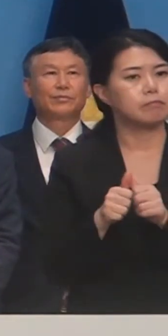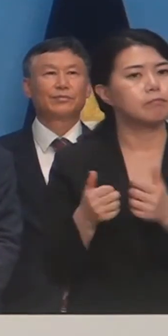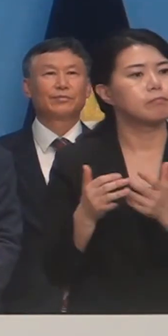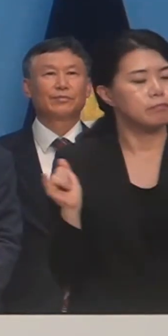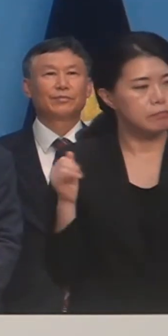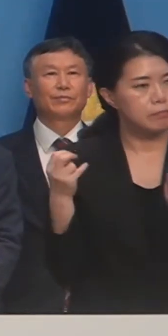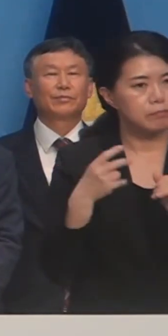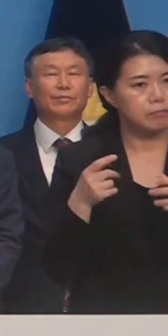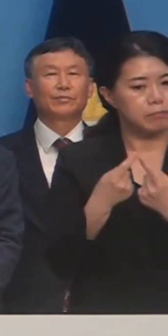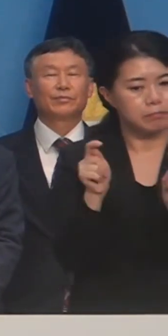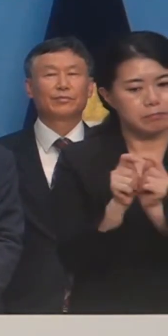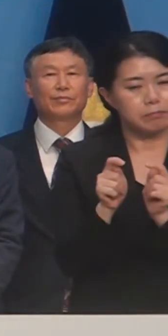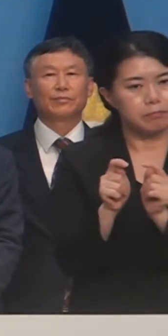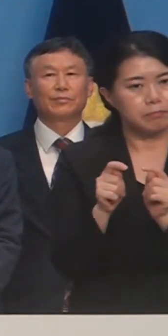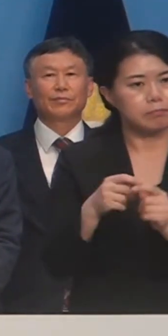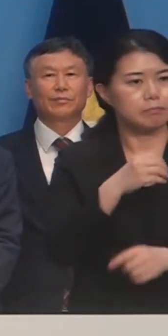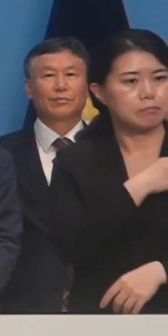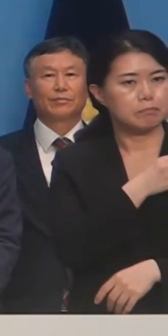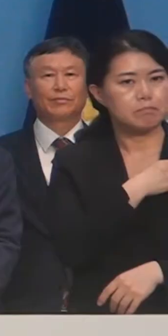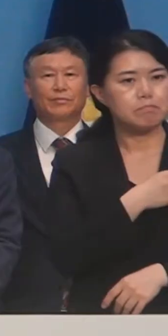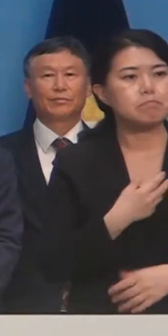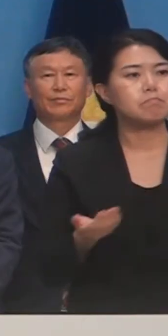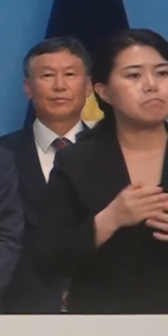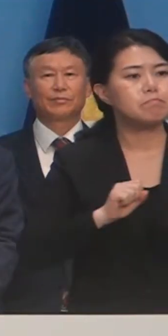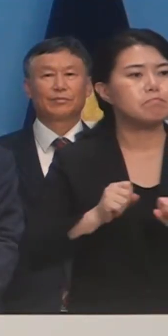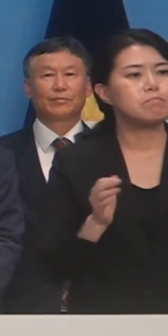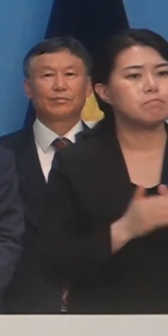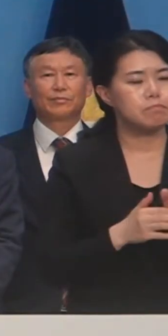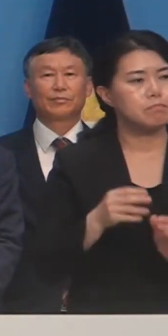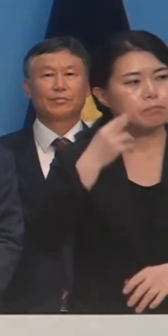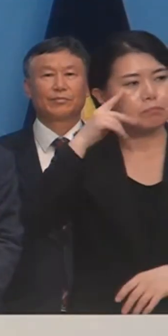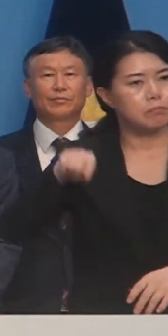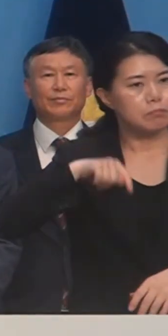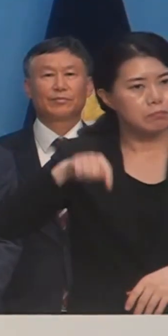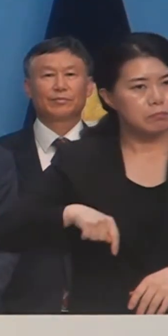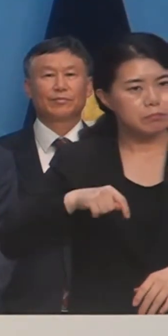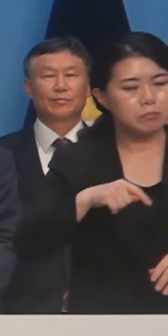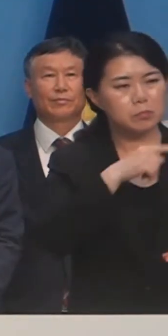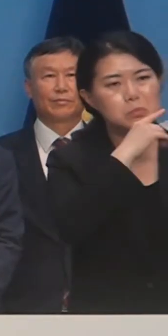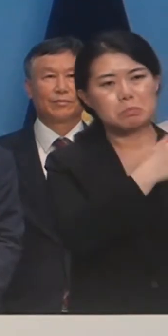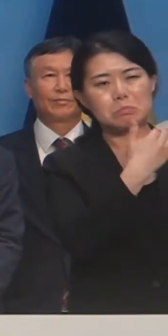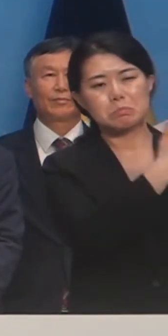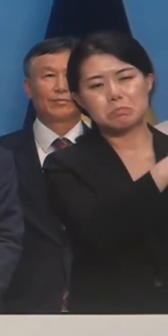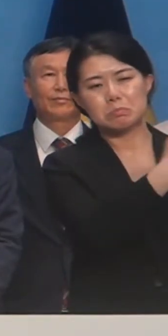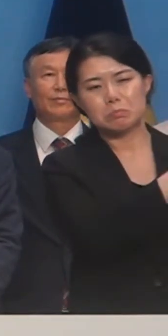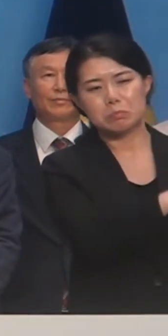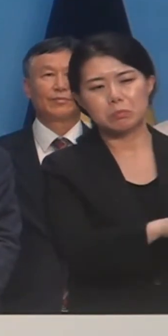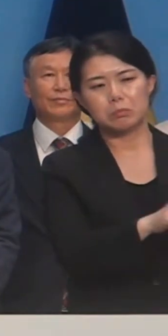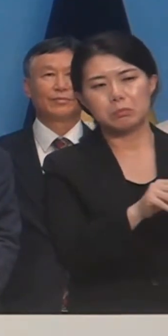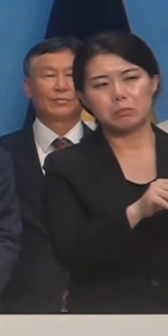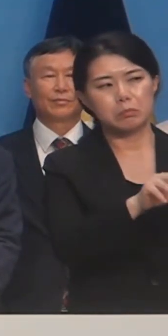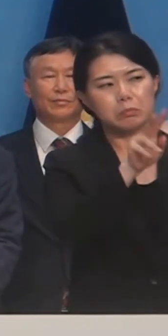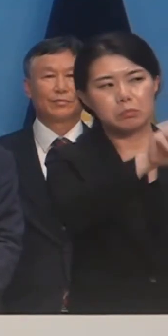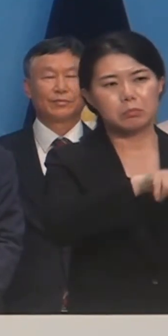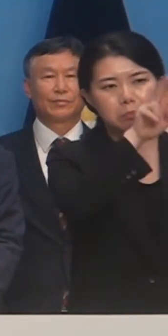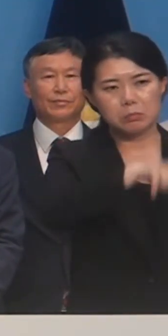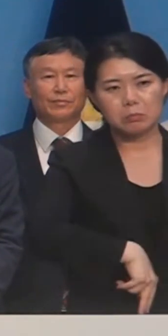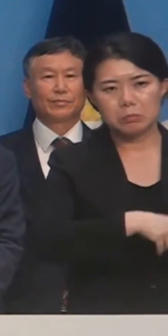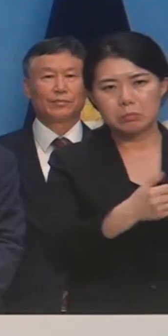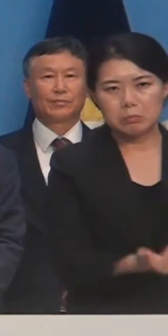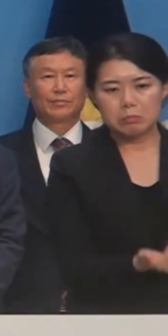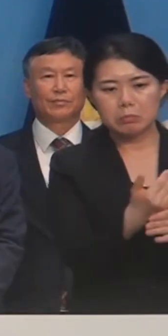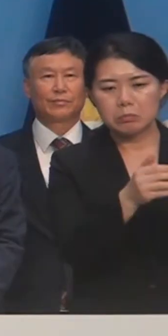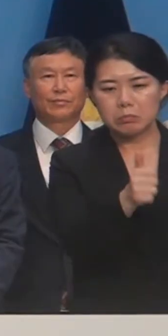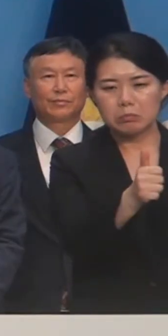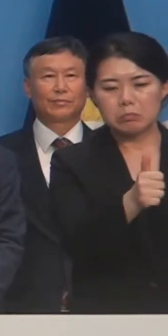멤버와 태스크포스 멤버로 수년간 활동한 바 미국 내에서 대북 송금 800만 달러 사건의